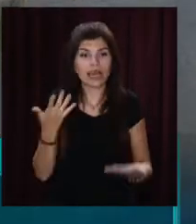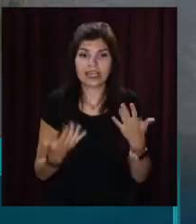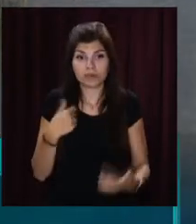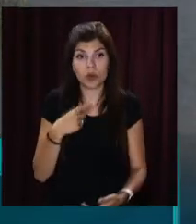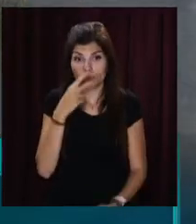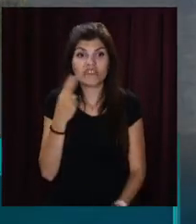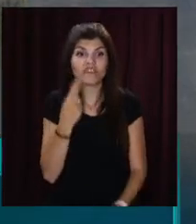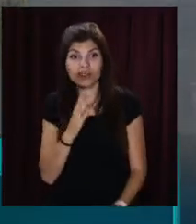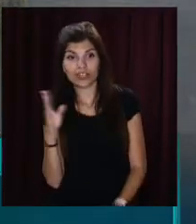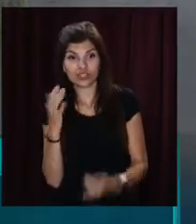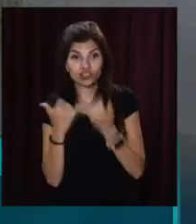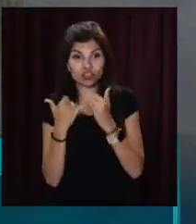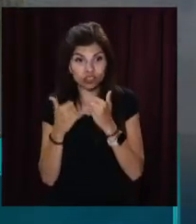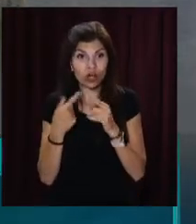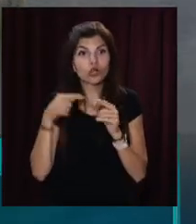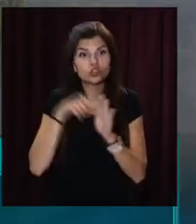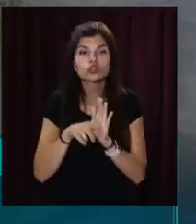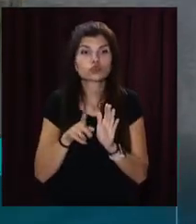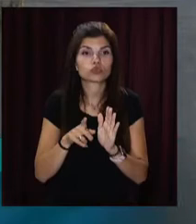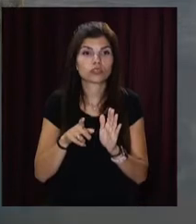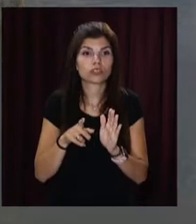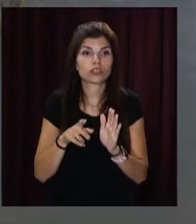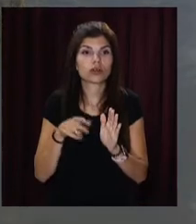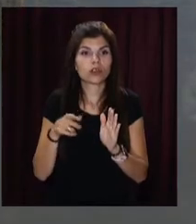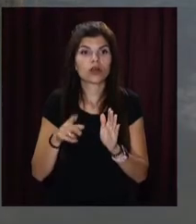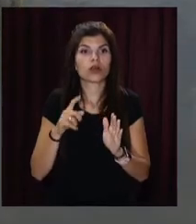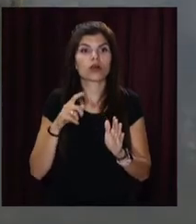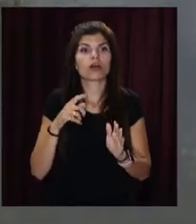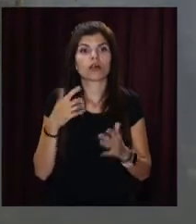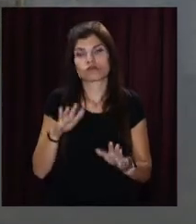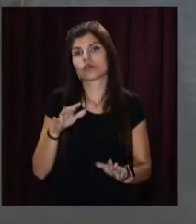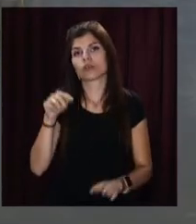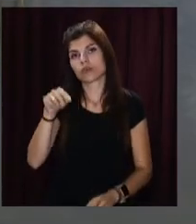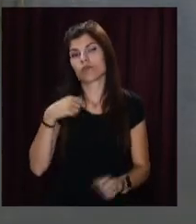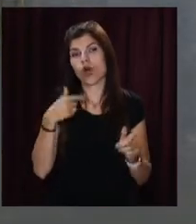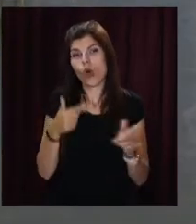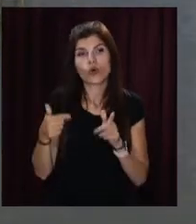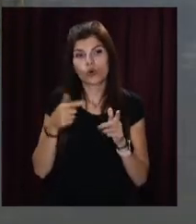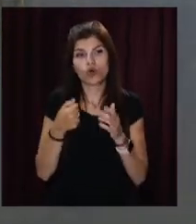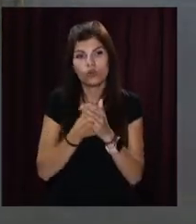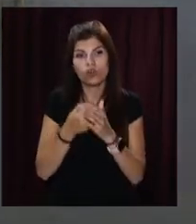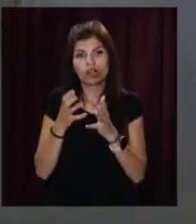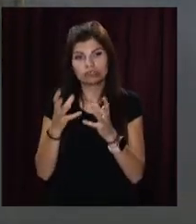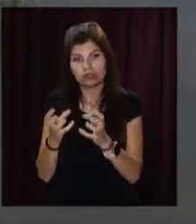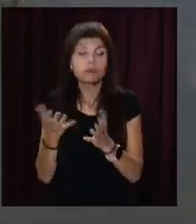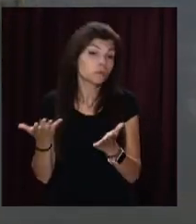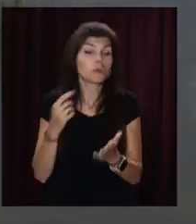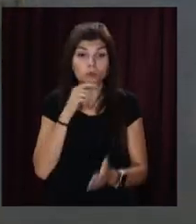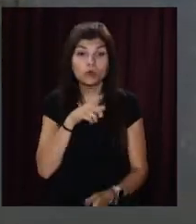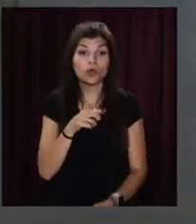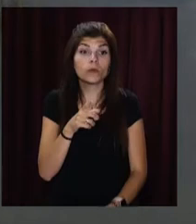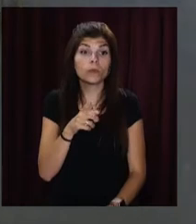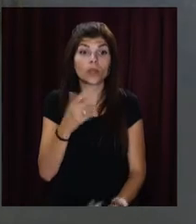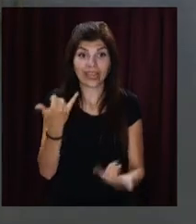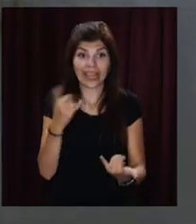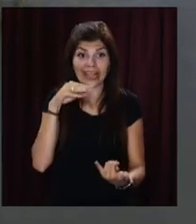напіврубіновий. От. І далі дивимося, скільки приблизно кисню. Насправді, якщо б ми бачили ось такі кольори, це означає,